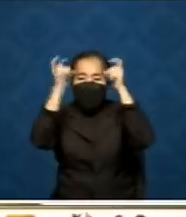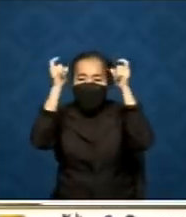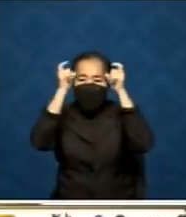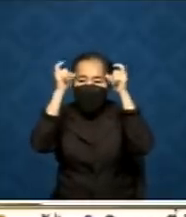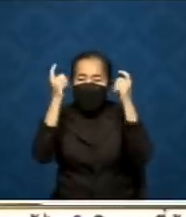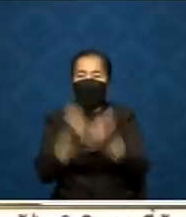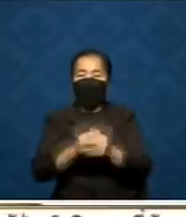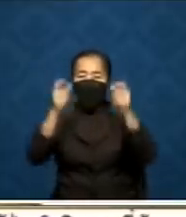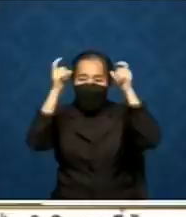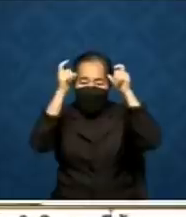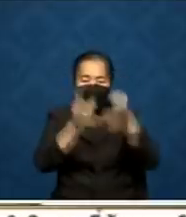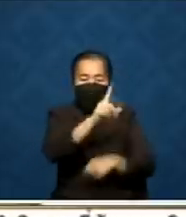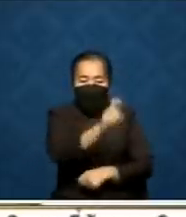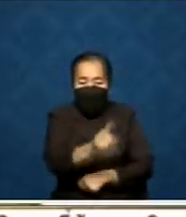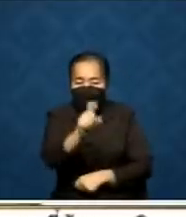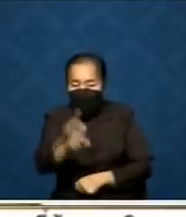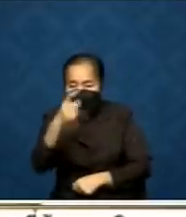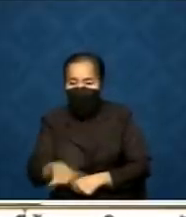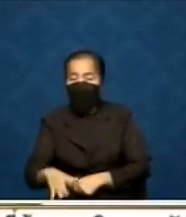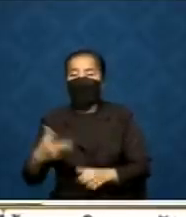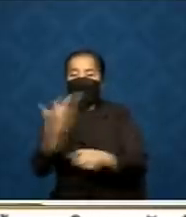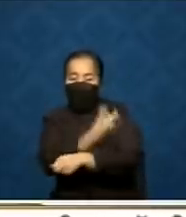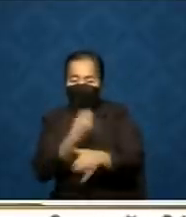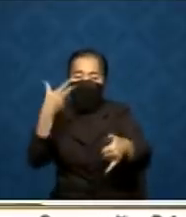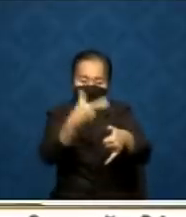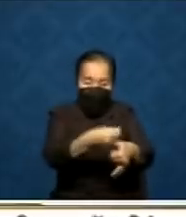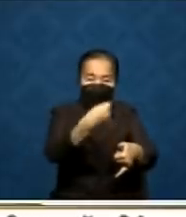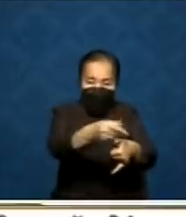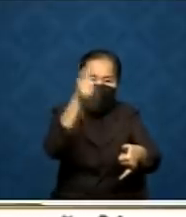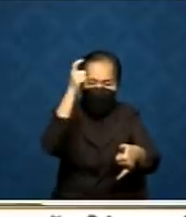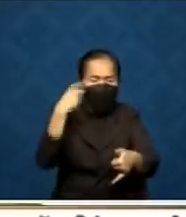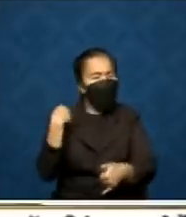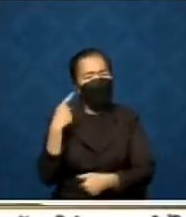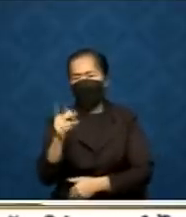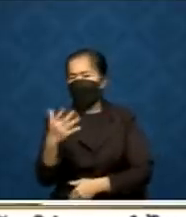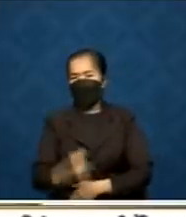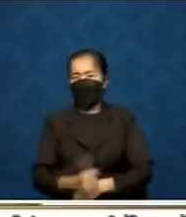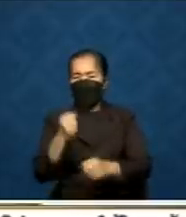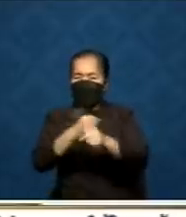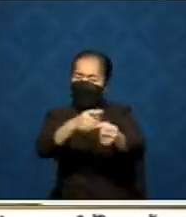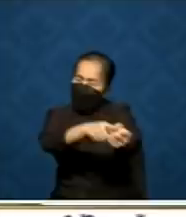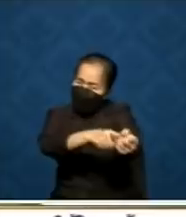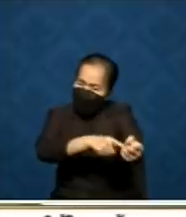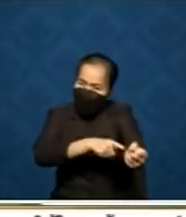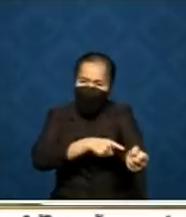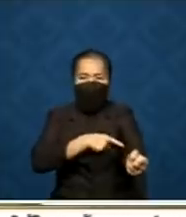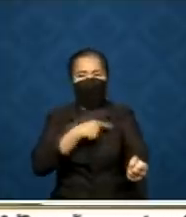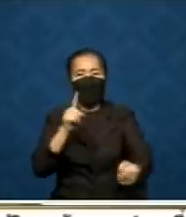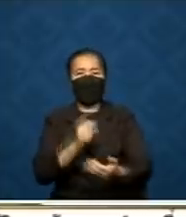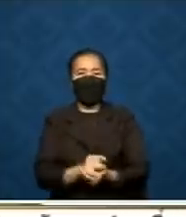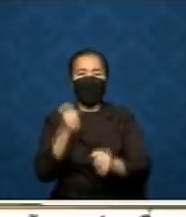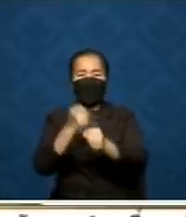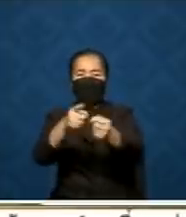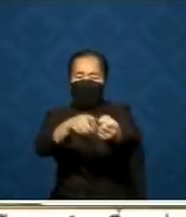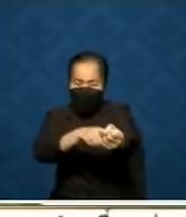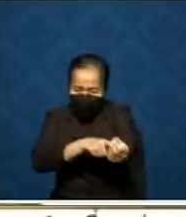โอ๊ยตายแล้วค่อยเก็บใจวัคซีนกันลำจีมีประโยชน์อะไรความช้านี่มันคือต้นทุนความช้าคือความ